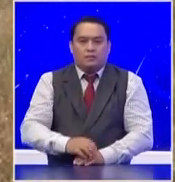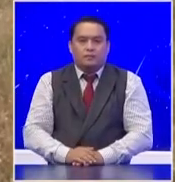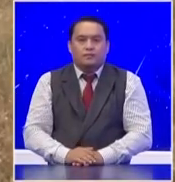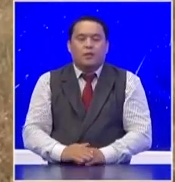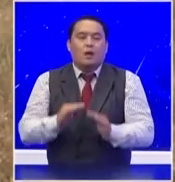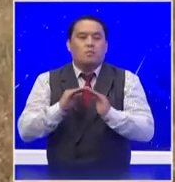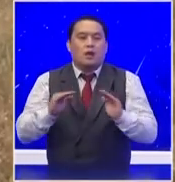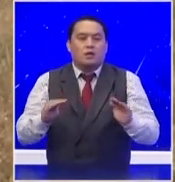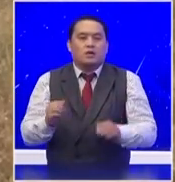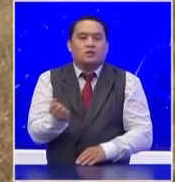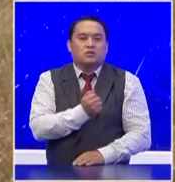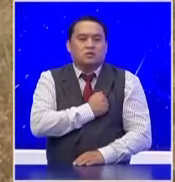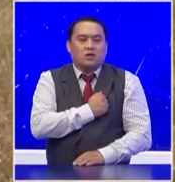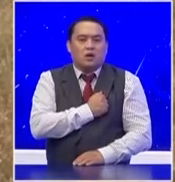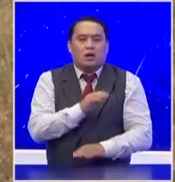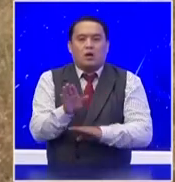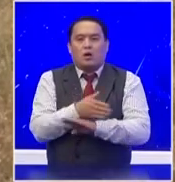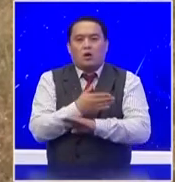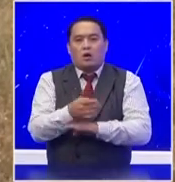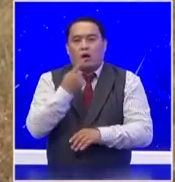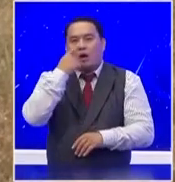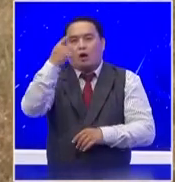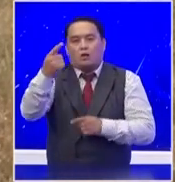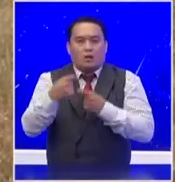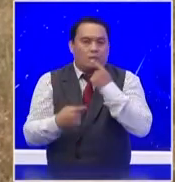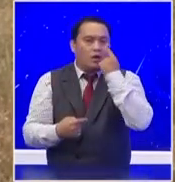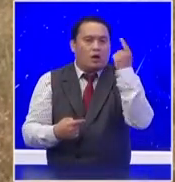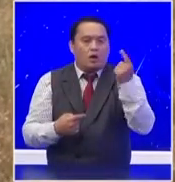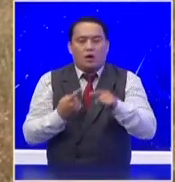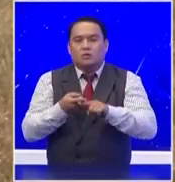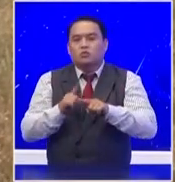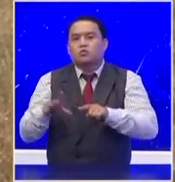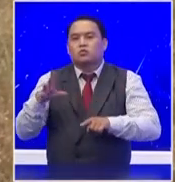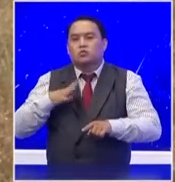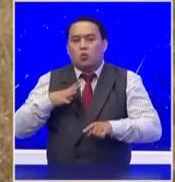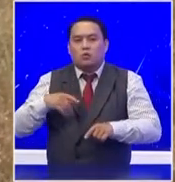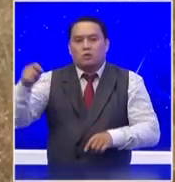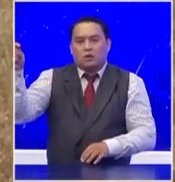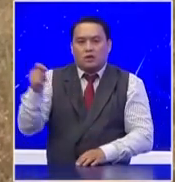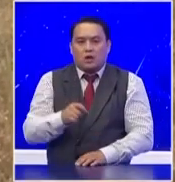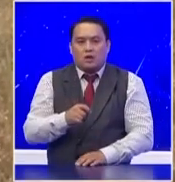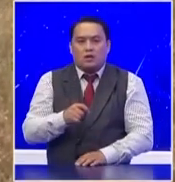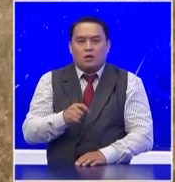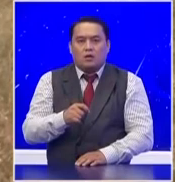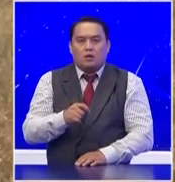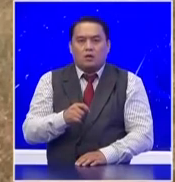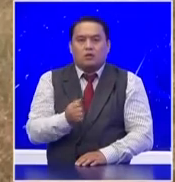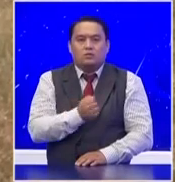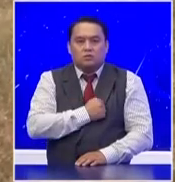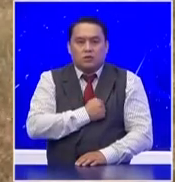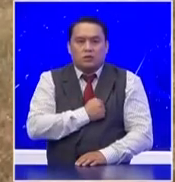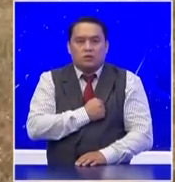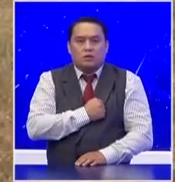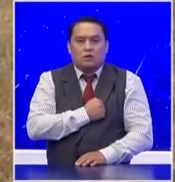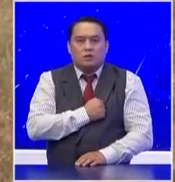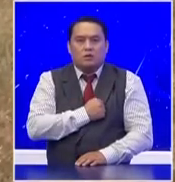обал. Кебір балалар қаңғып кетеді ана жаққа басып тусқан үйіне мына жаққа. Бармайтындар мына жаққа келеді қаңғып енді обал ғой бұлай енді